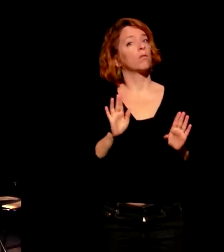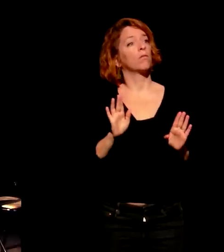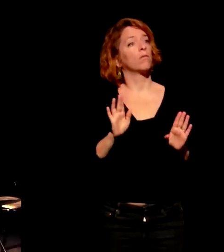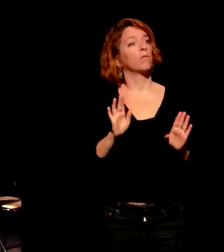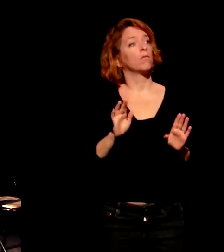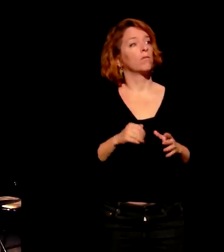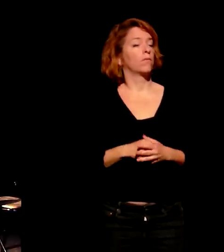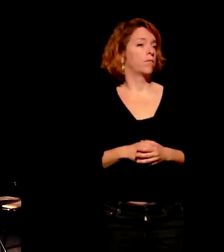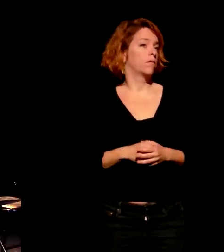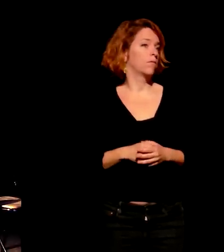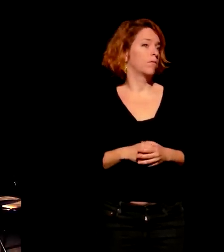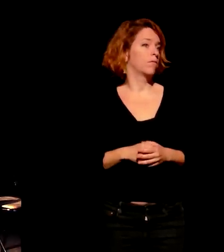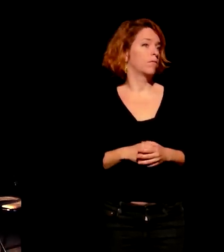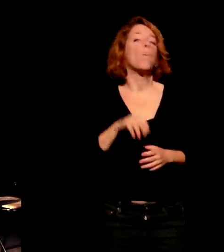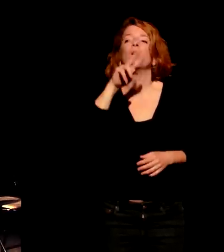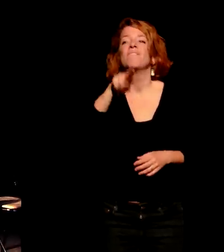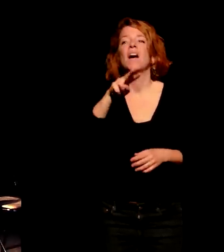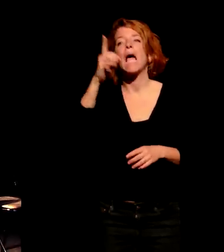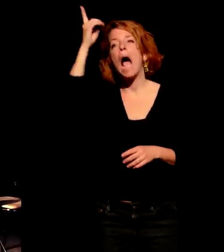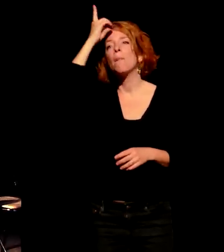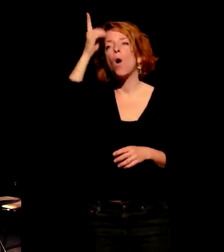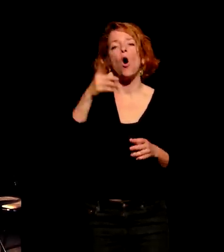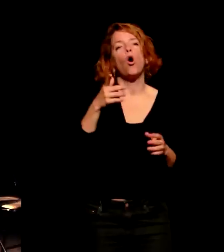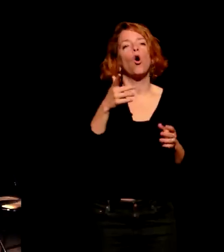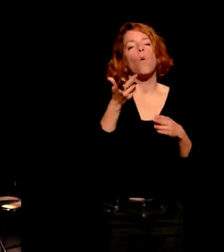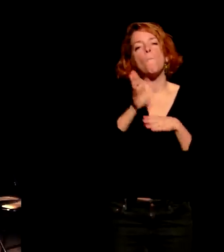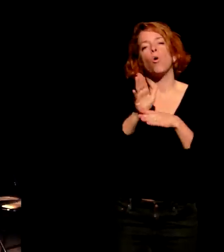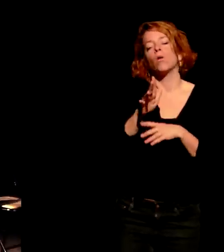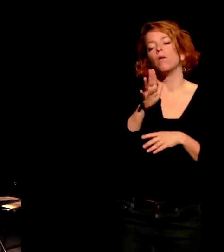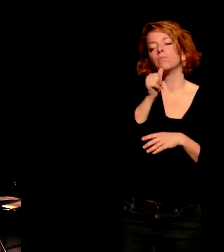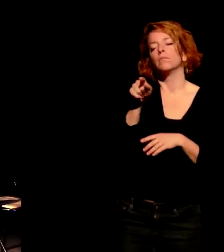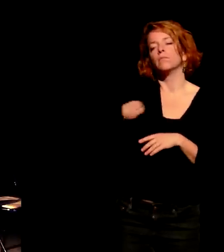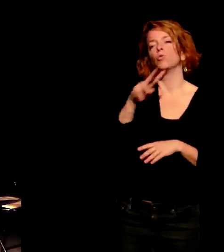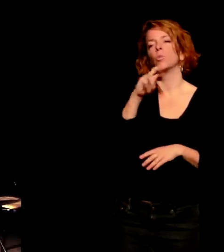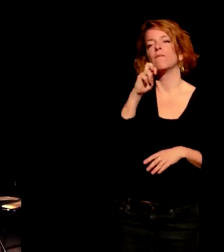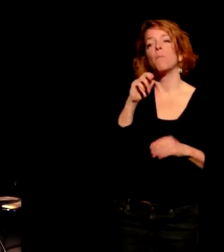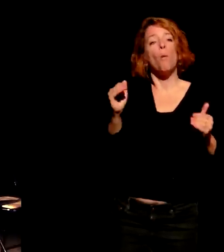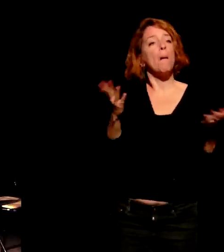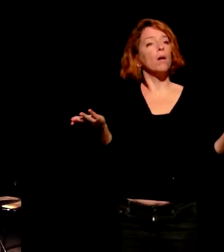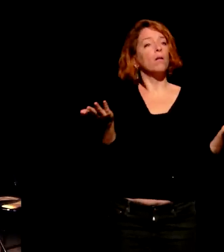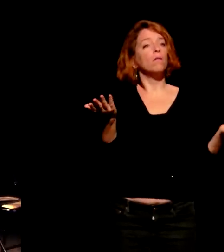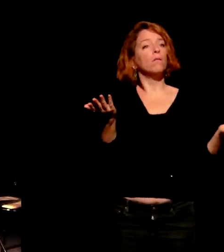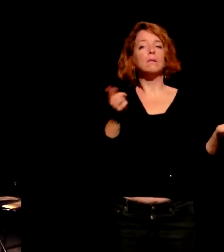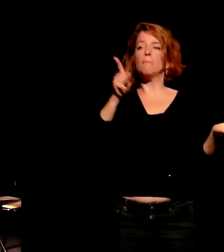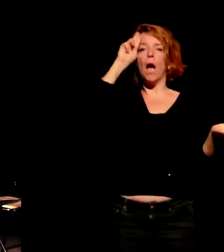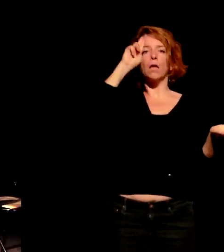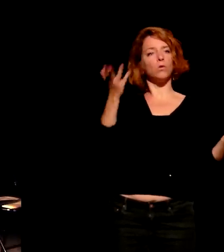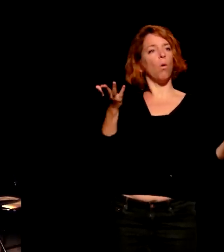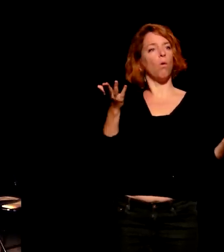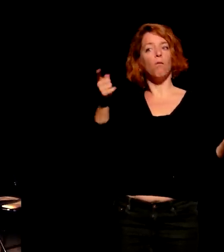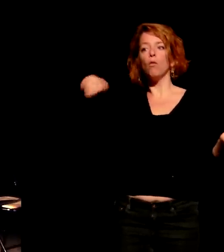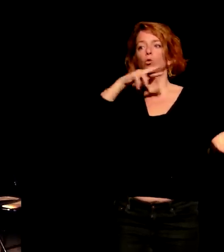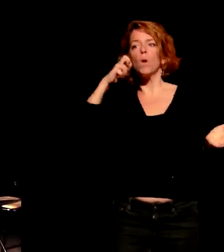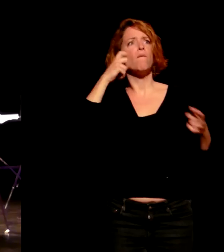Il est vrai que les Allemands cachaient mal une certaine antipathie à l'égard des Juifs. Enfin, ce n'était pas une raison pour exacerber cette